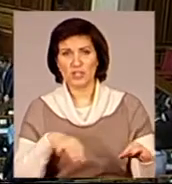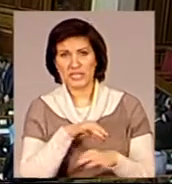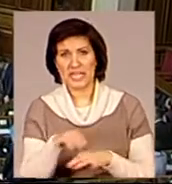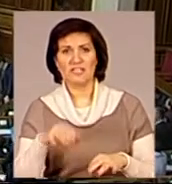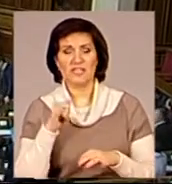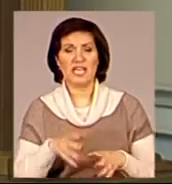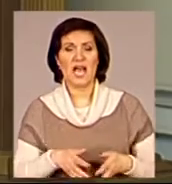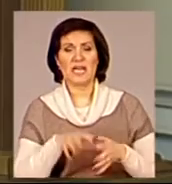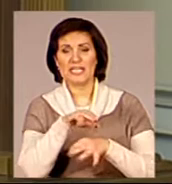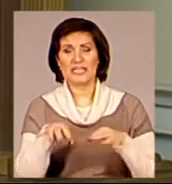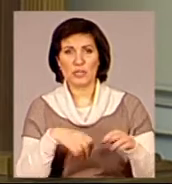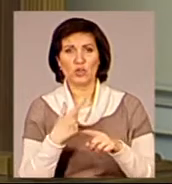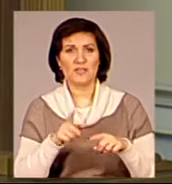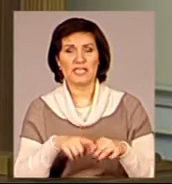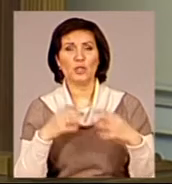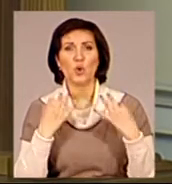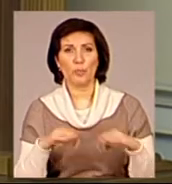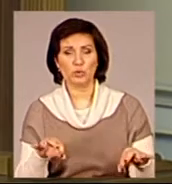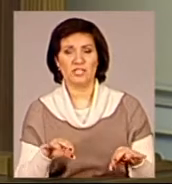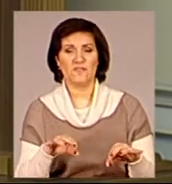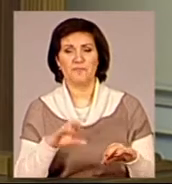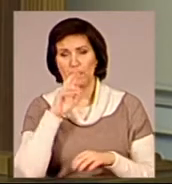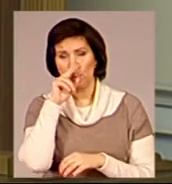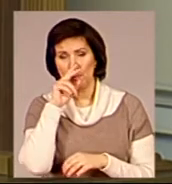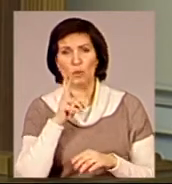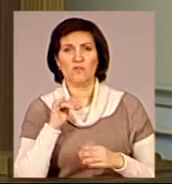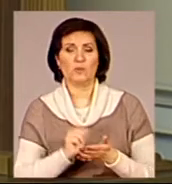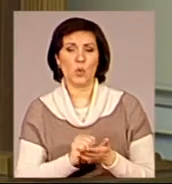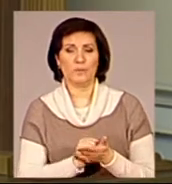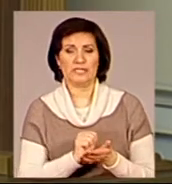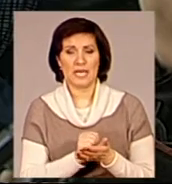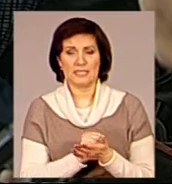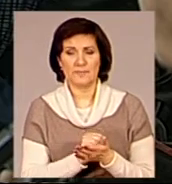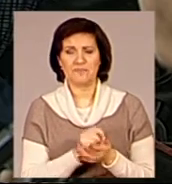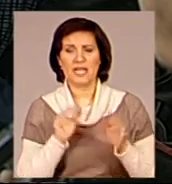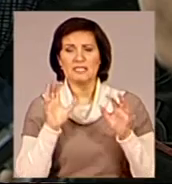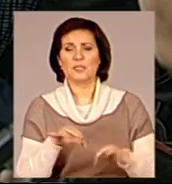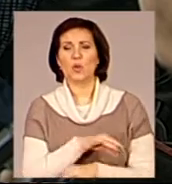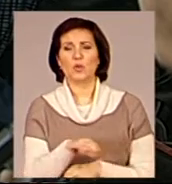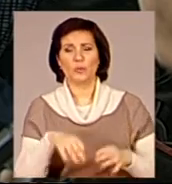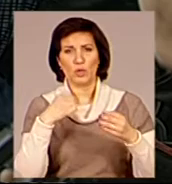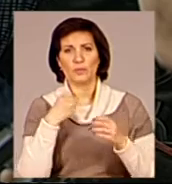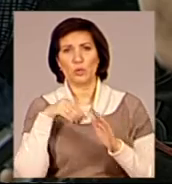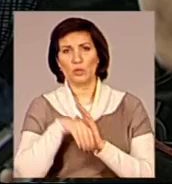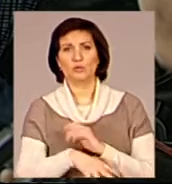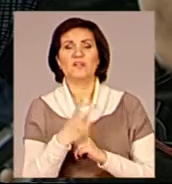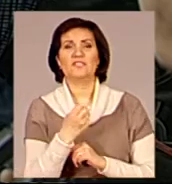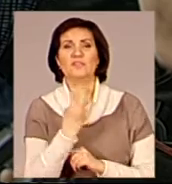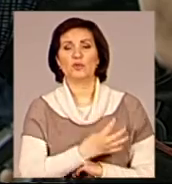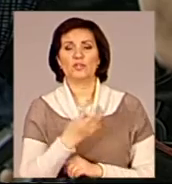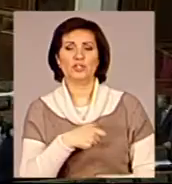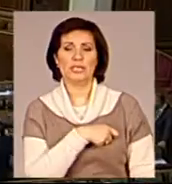та архітекторів, які допустили помилок у документації. За законопроект проголосувало